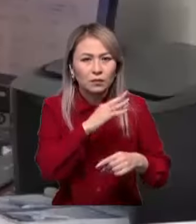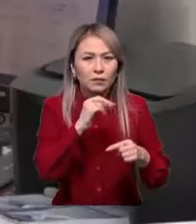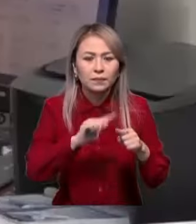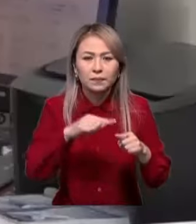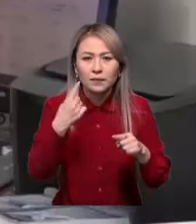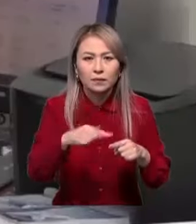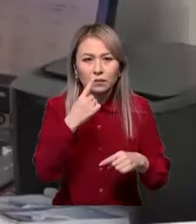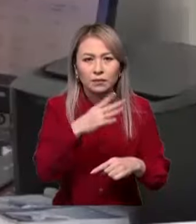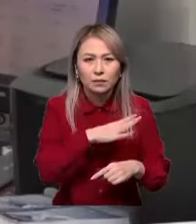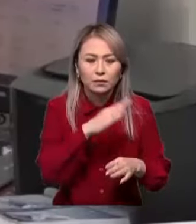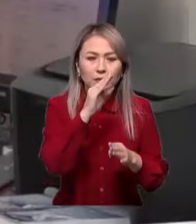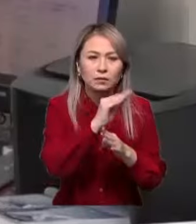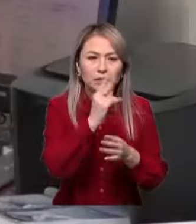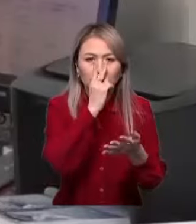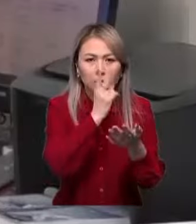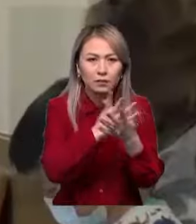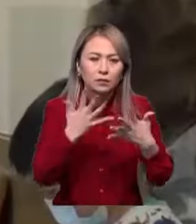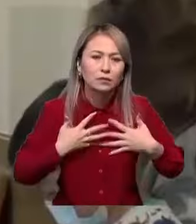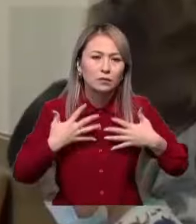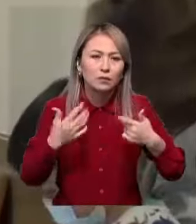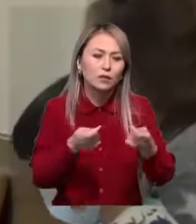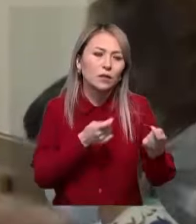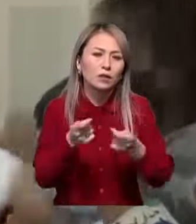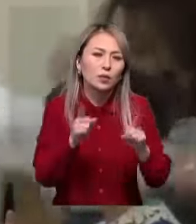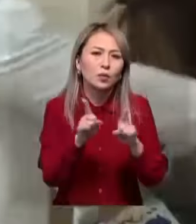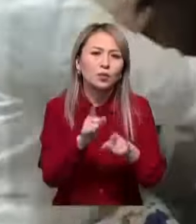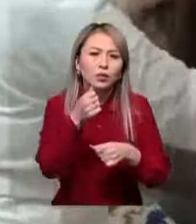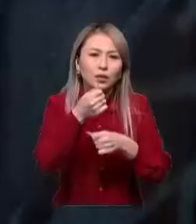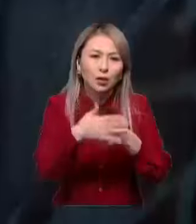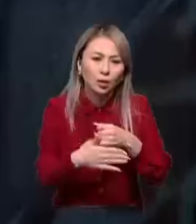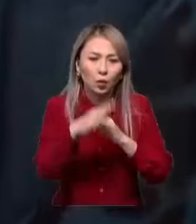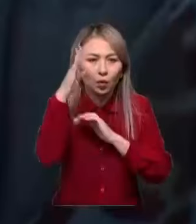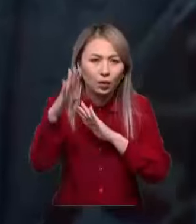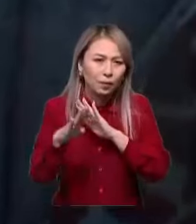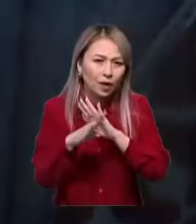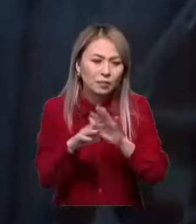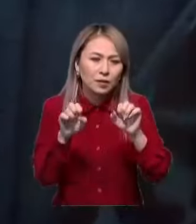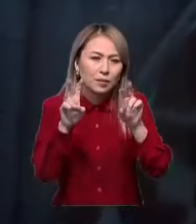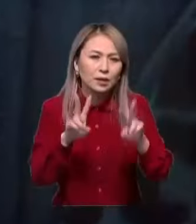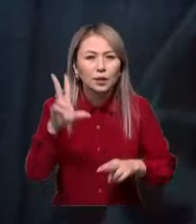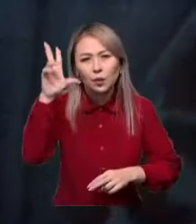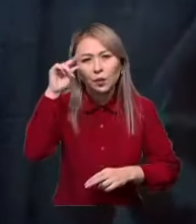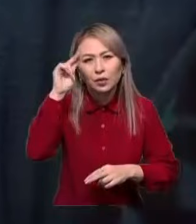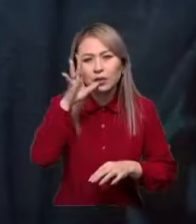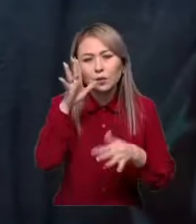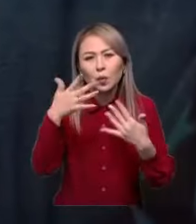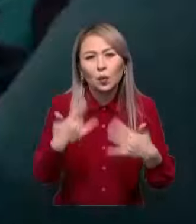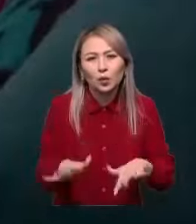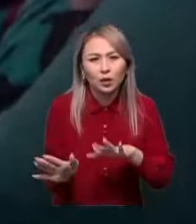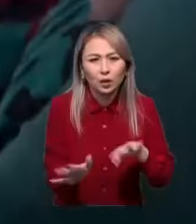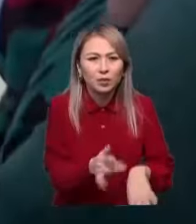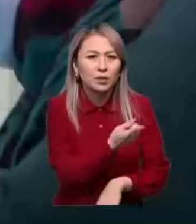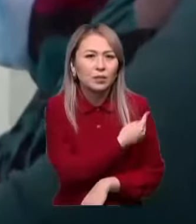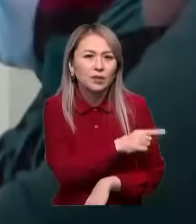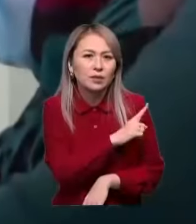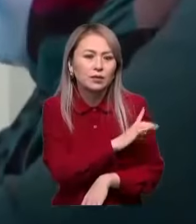вакцинаның жарамсыз екенін анықтады. Соған қарамастан денсаулық сақтау басқармасына қарасты орталықтандырылған қойманың мамандары мерзімі